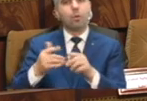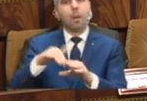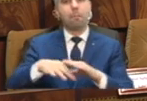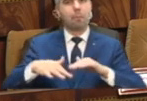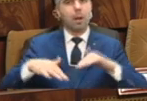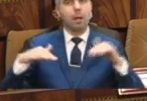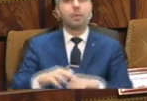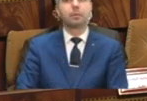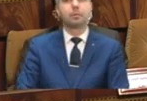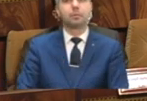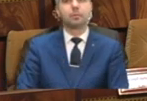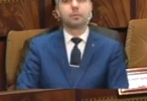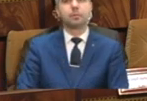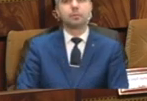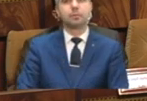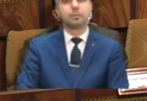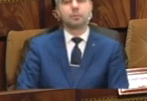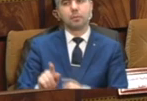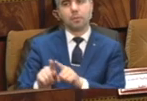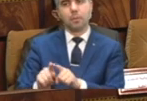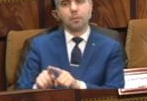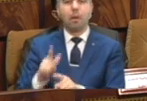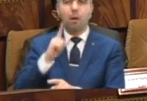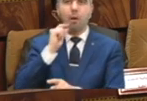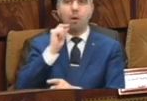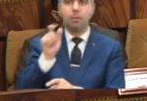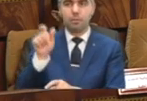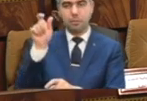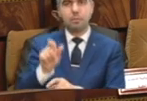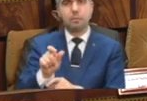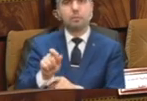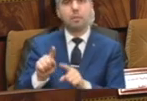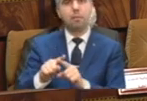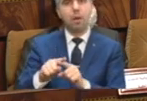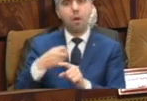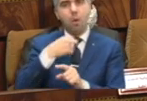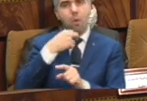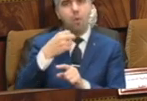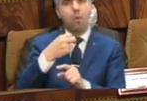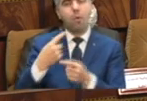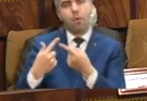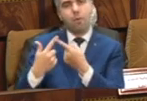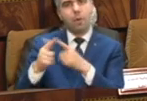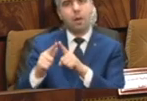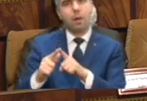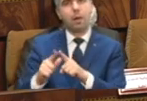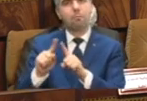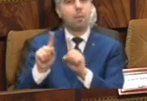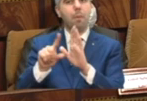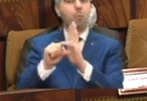المؤسسة. السيد النائب المحترم تدخل وعرج على